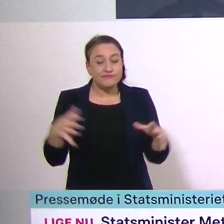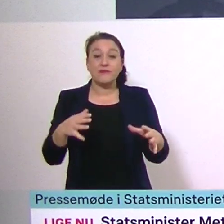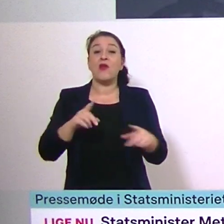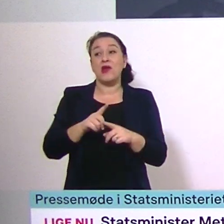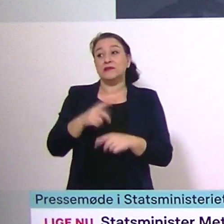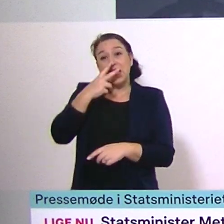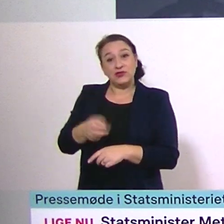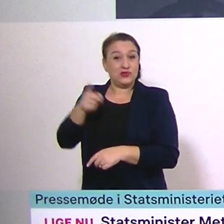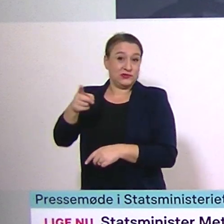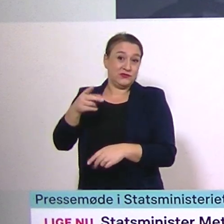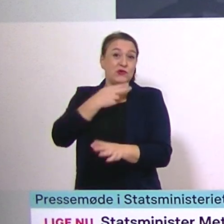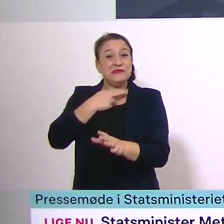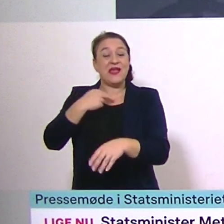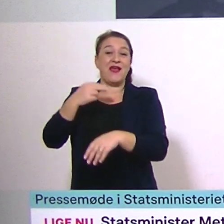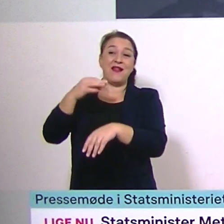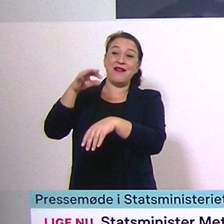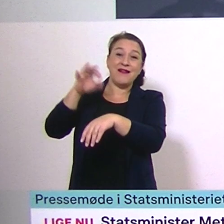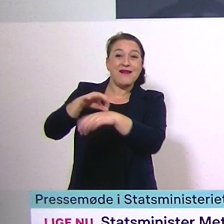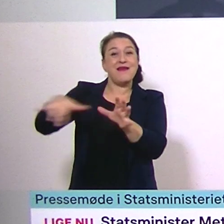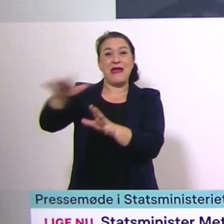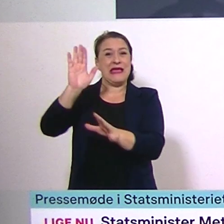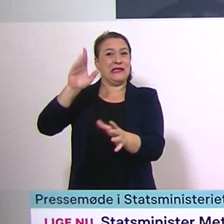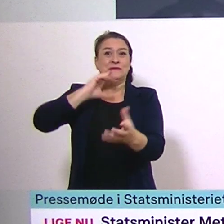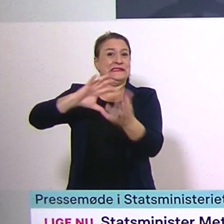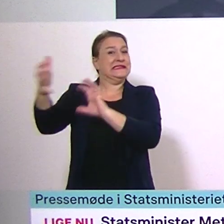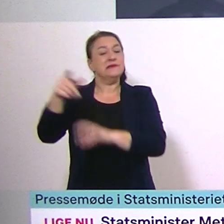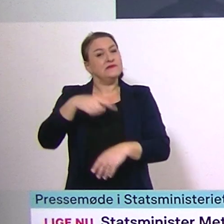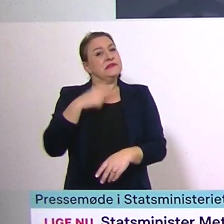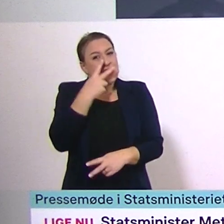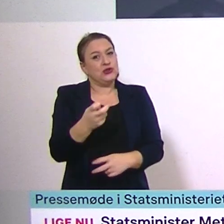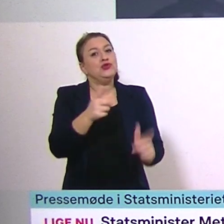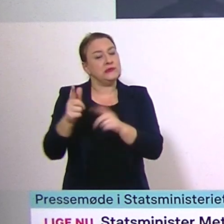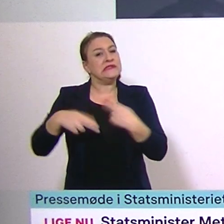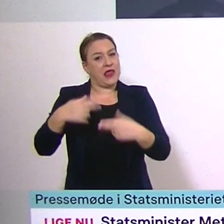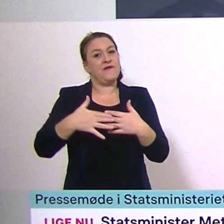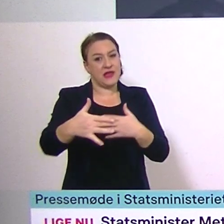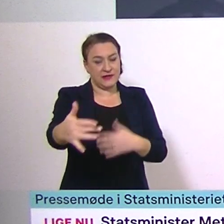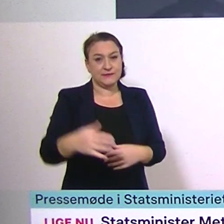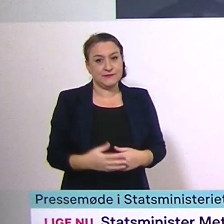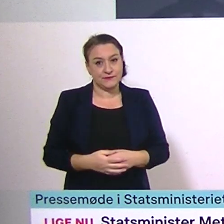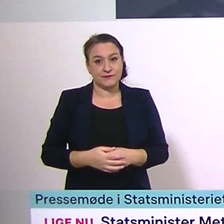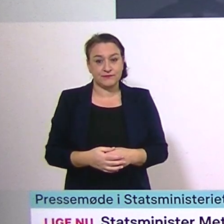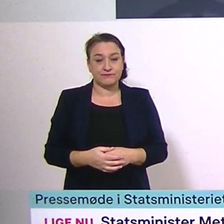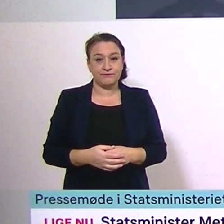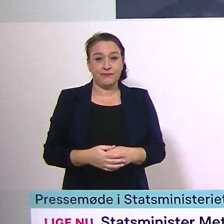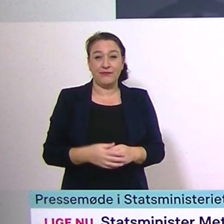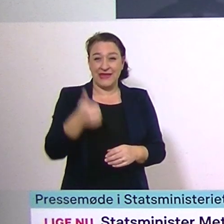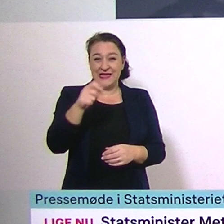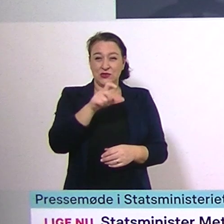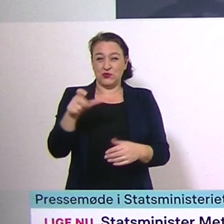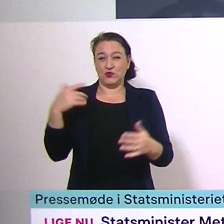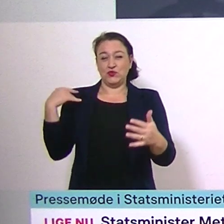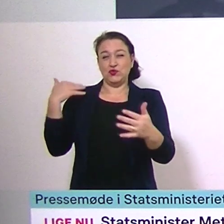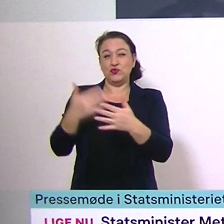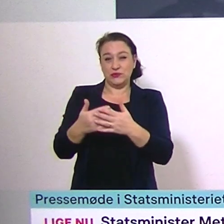knækker sammen, ja, det gælder stadig. Den seneste uge er mere end 16.000